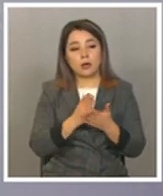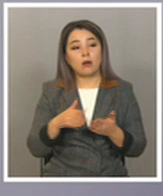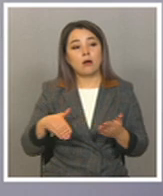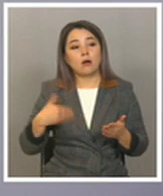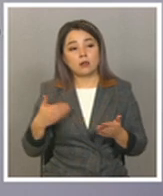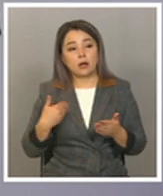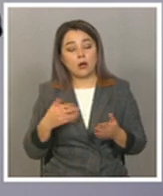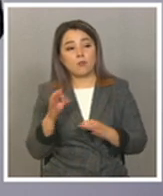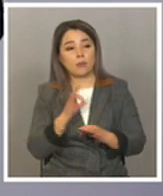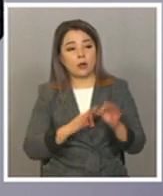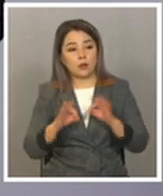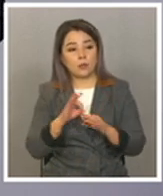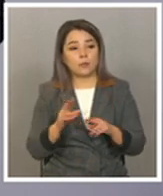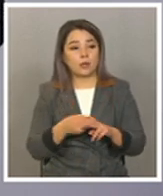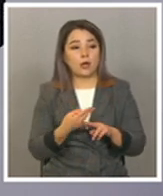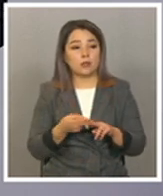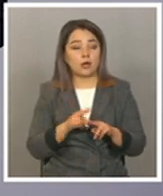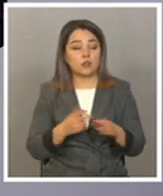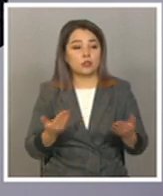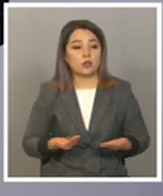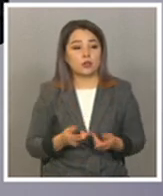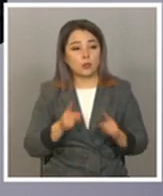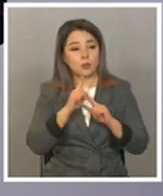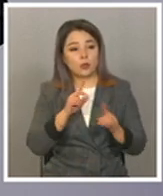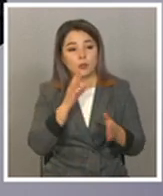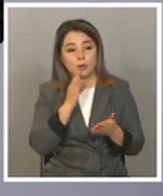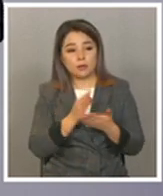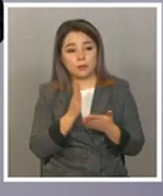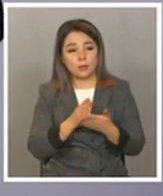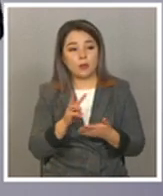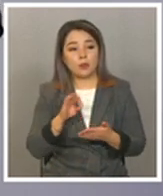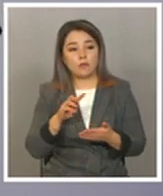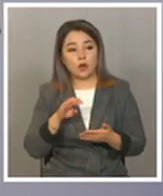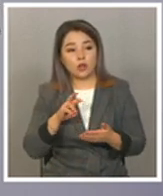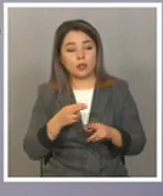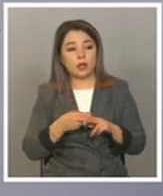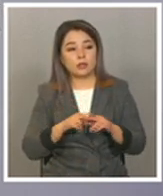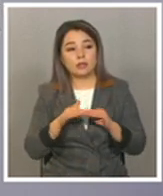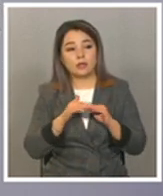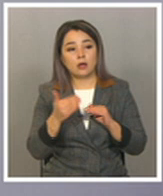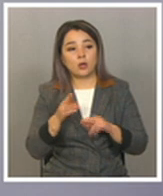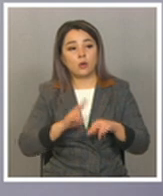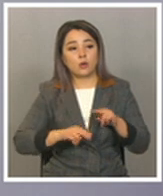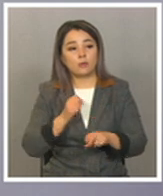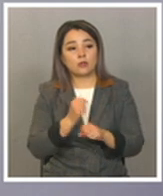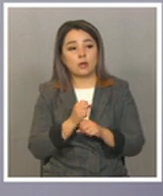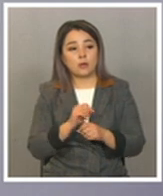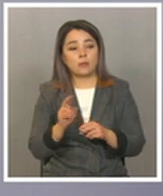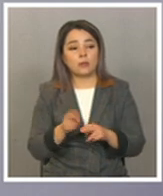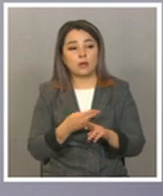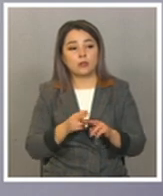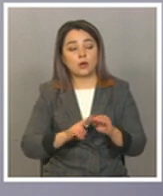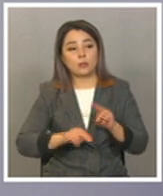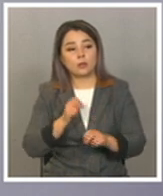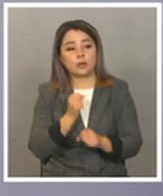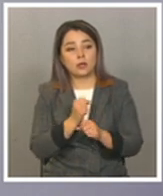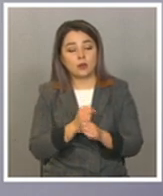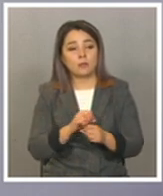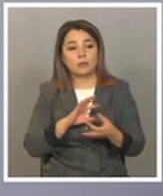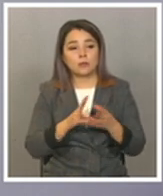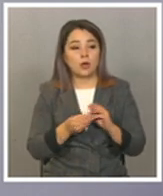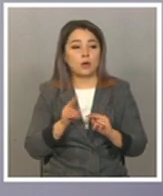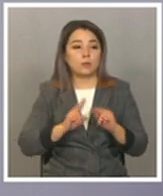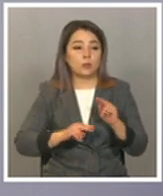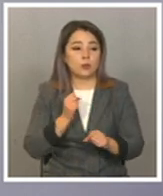Органикалық молекуларсыз тіршілік болмайды. Морфологиялық деңгейде құрылымдық жасушасыз, ұлпасыз, мүшелерсіз